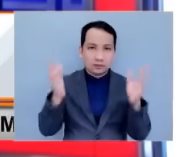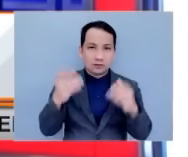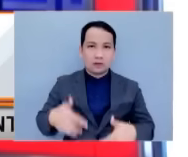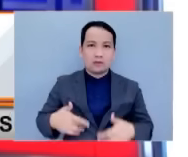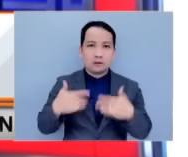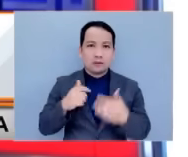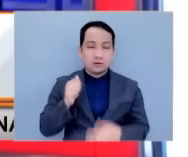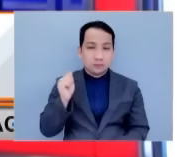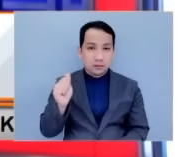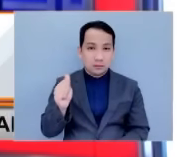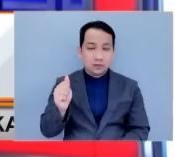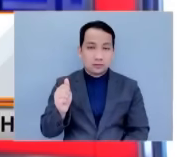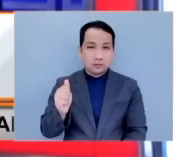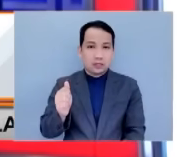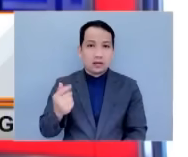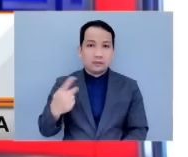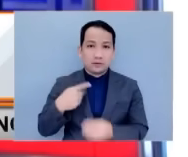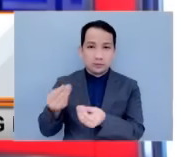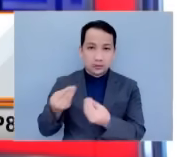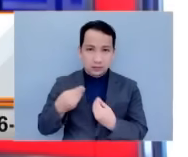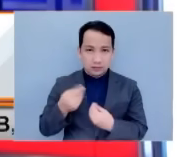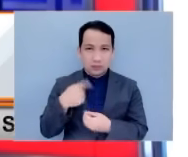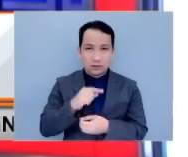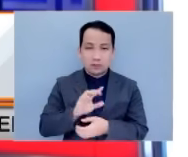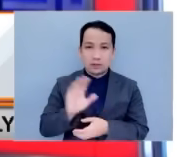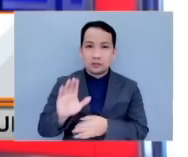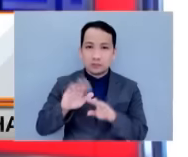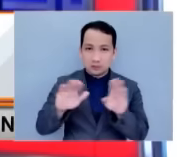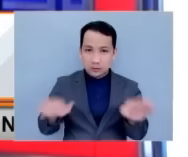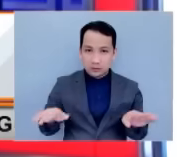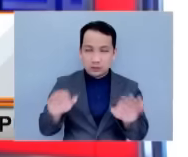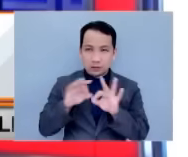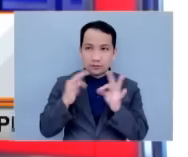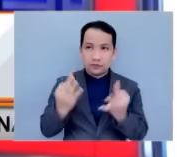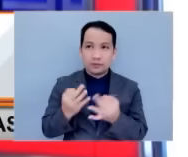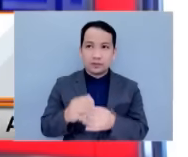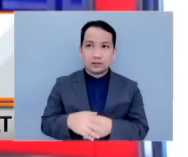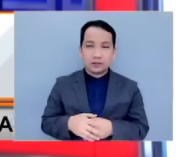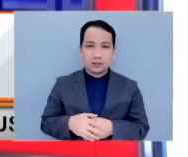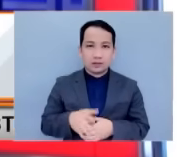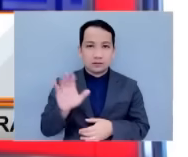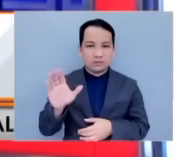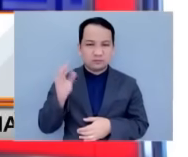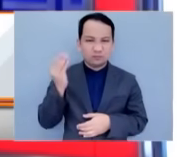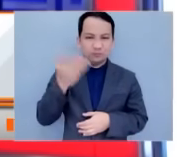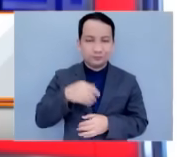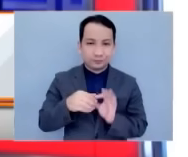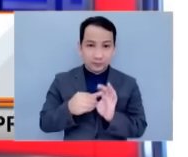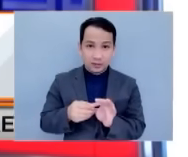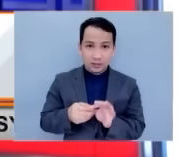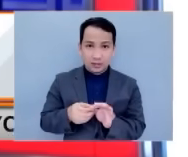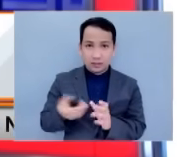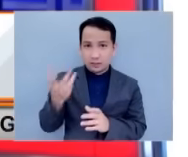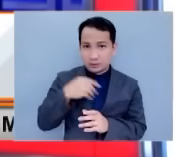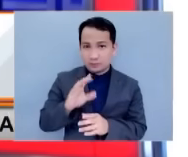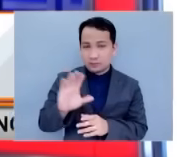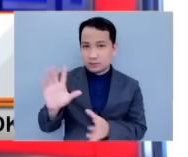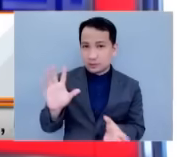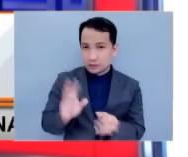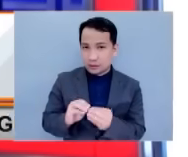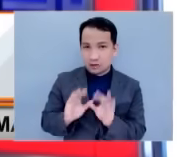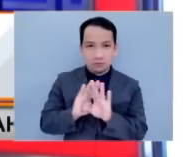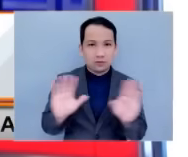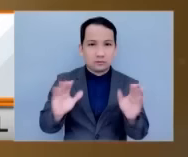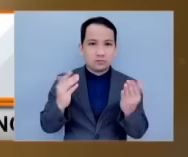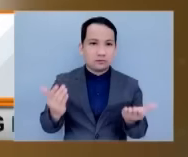that she has given to her children, to her family, but also to this industry. Napakalaking kawalan sa atin na wala na tayong